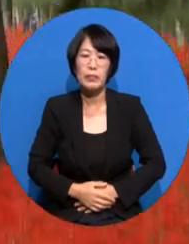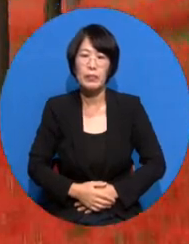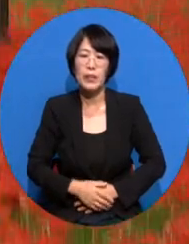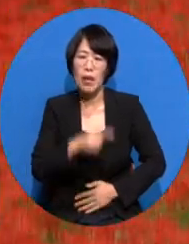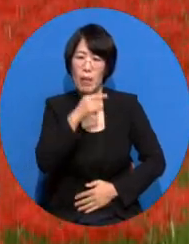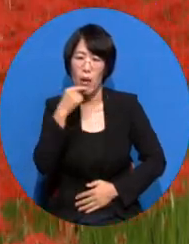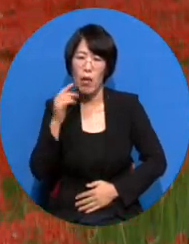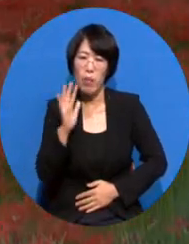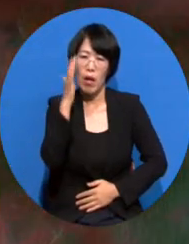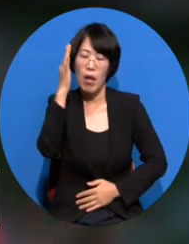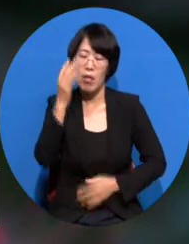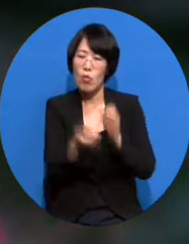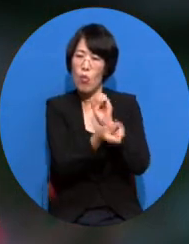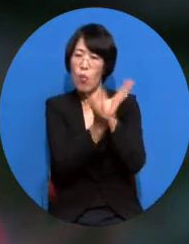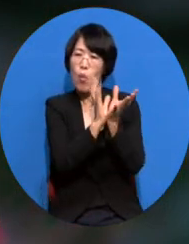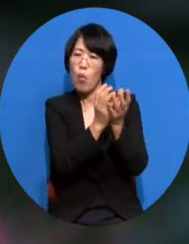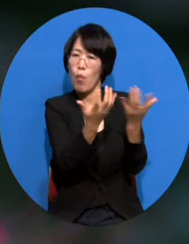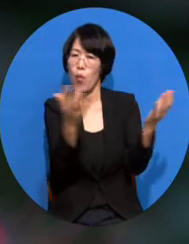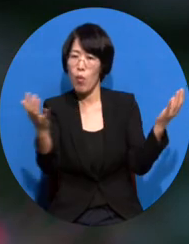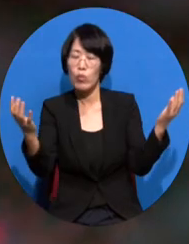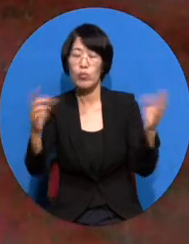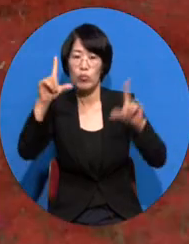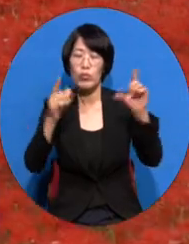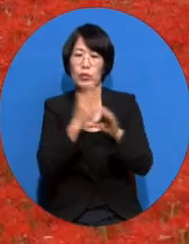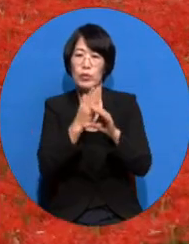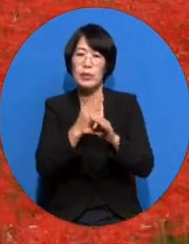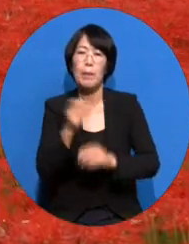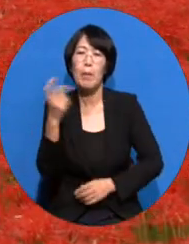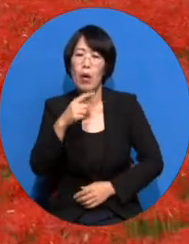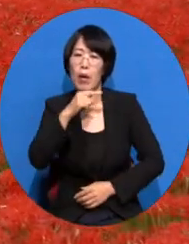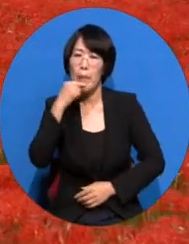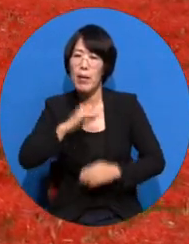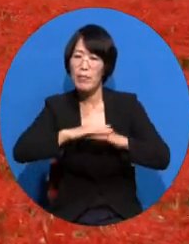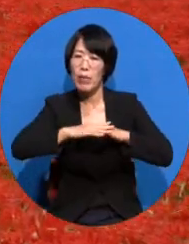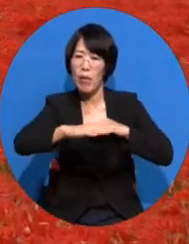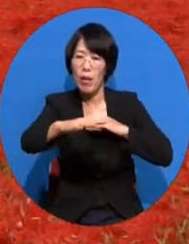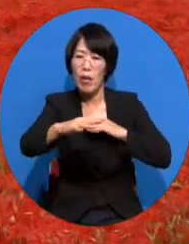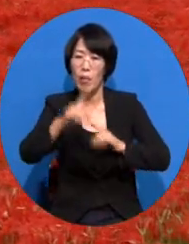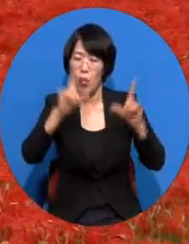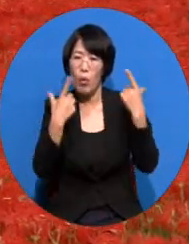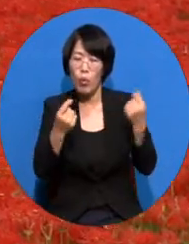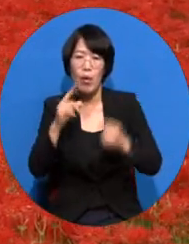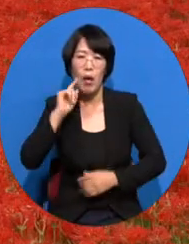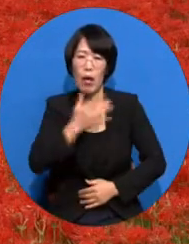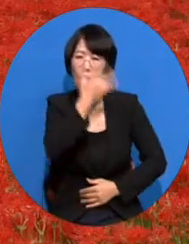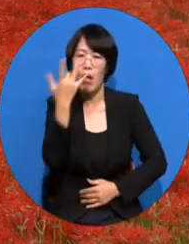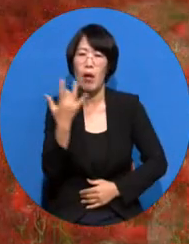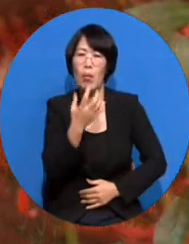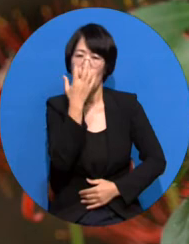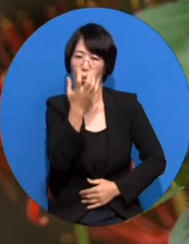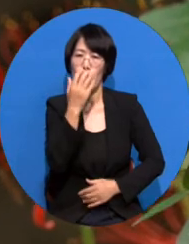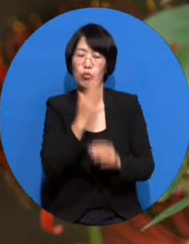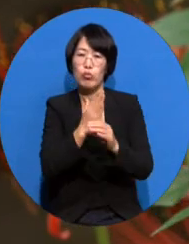붉고 화사한 꽃이 활짝 꽃망울을 터뜨렸습니다. 마치 붉은 카펫을 깔아놓은 듯 아름다운 풍광을